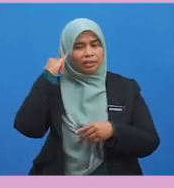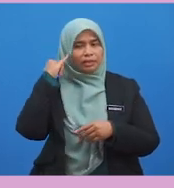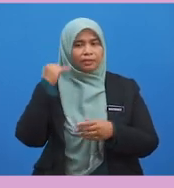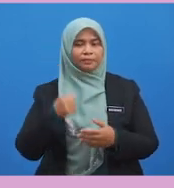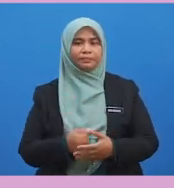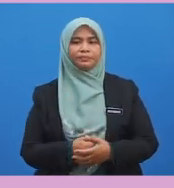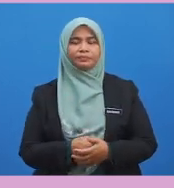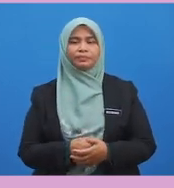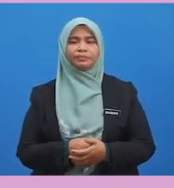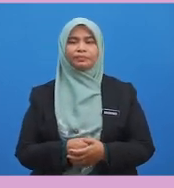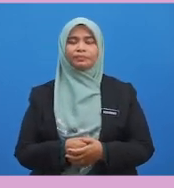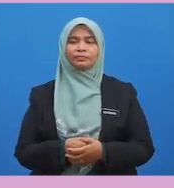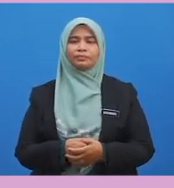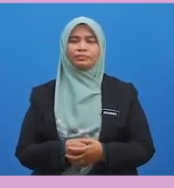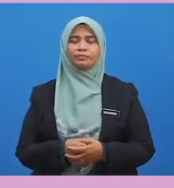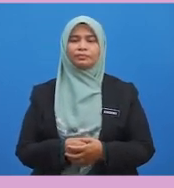idea.